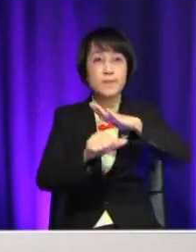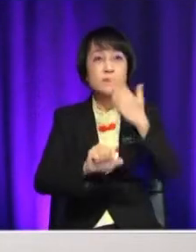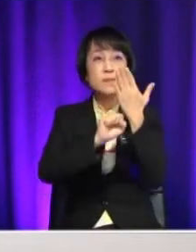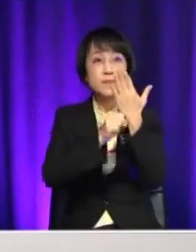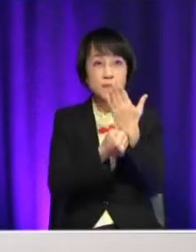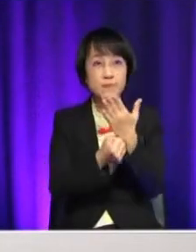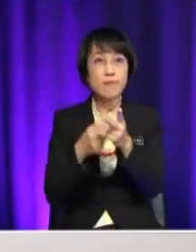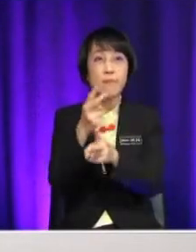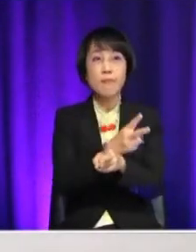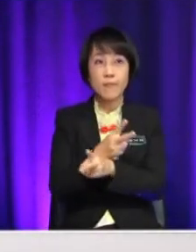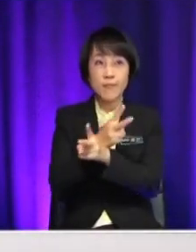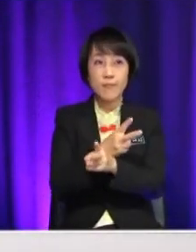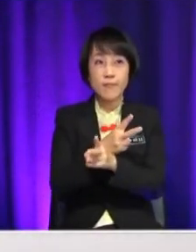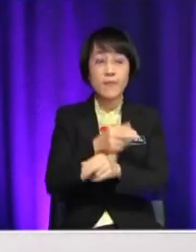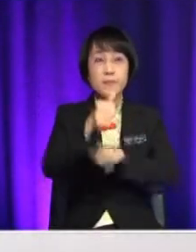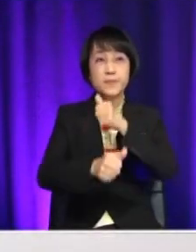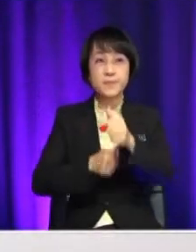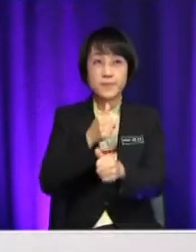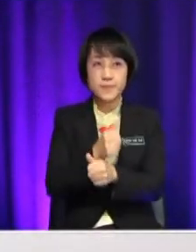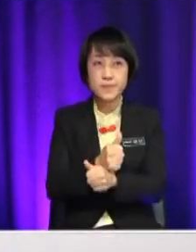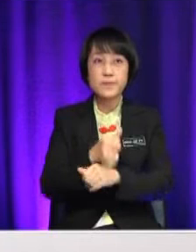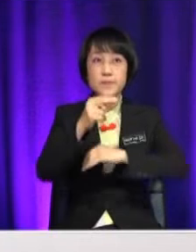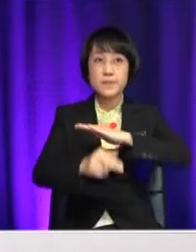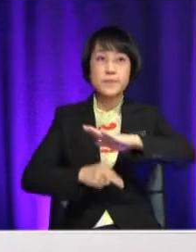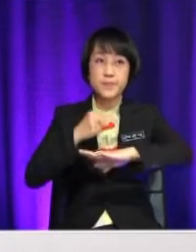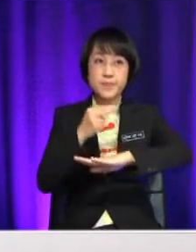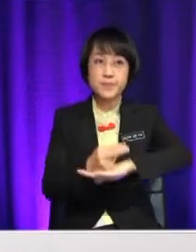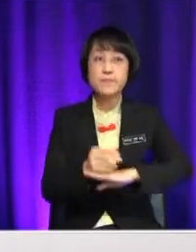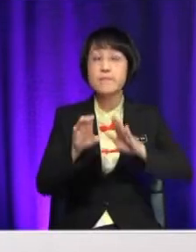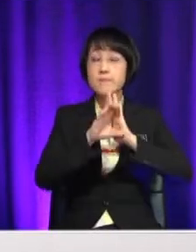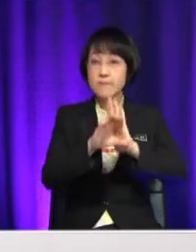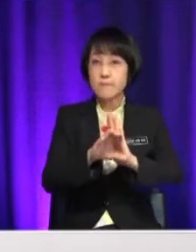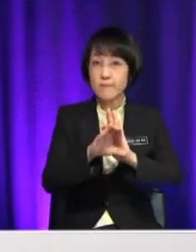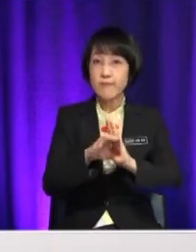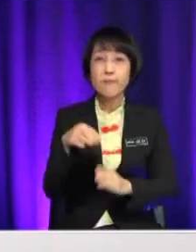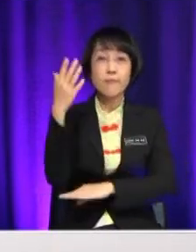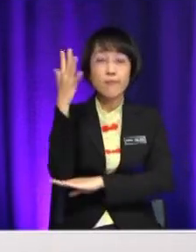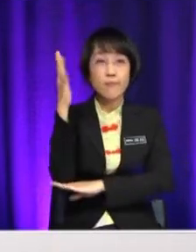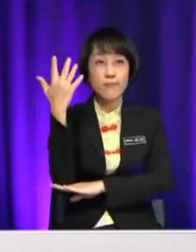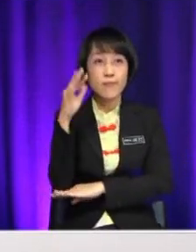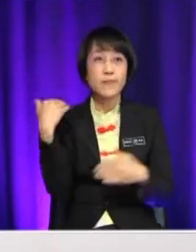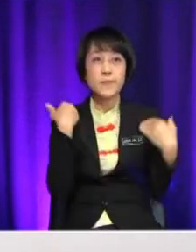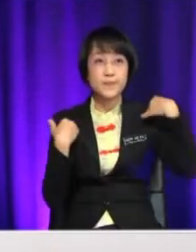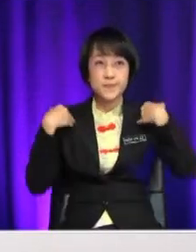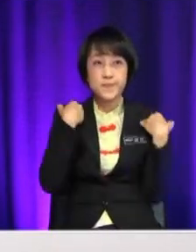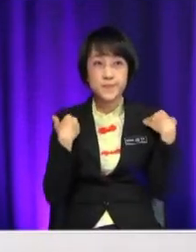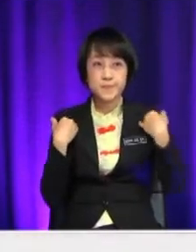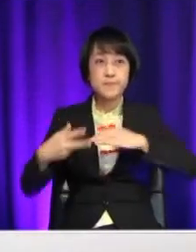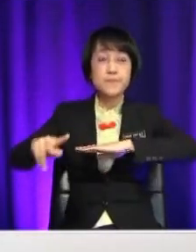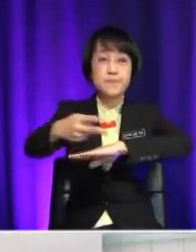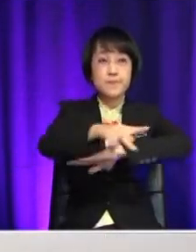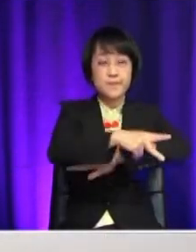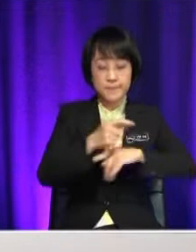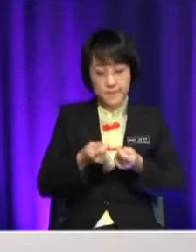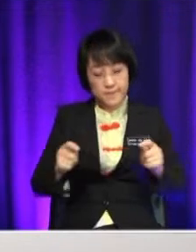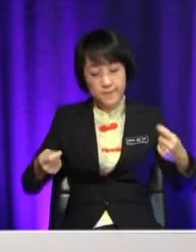dan pemeliharaan alam semula jadi seperti flora, fauna, pantai, ya, tasik dan juga